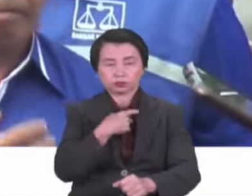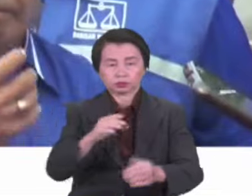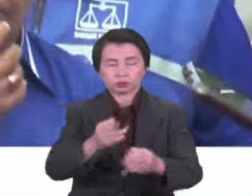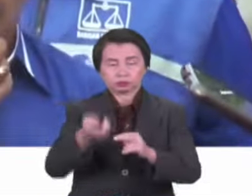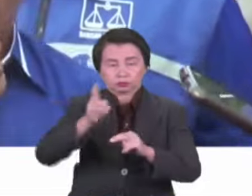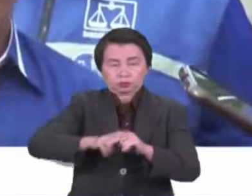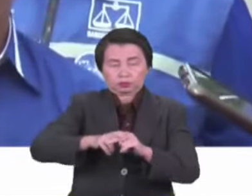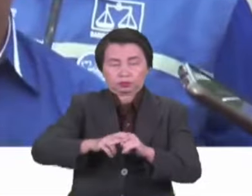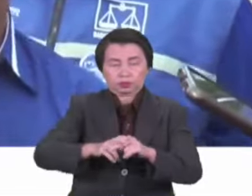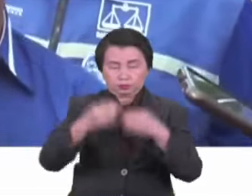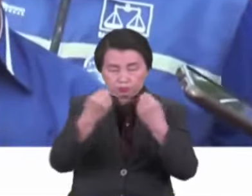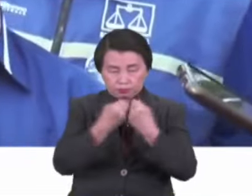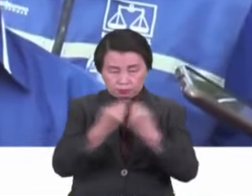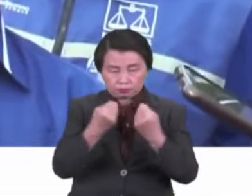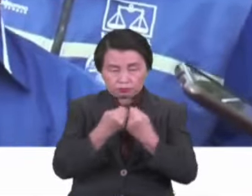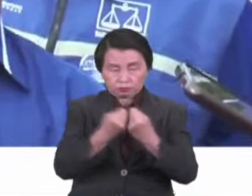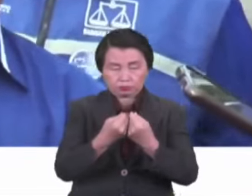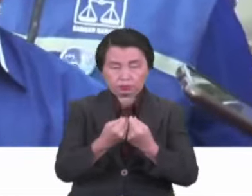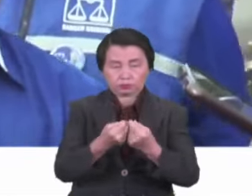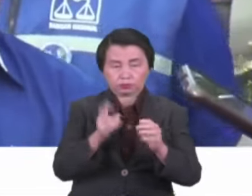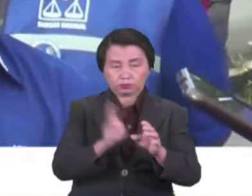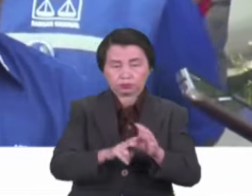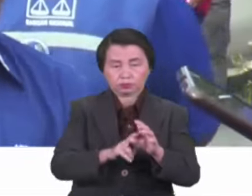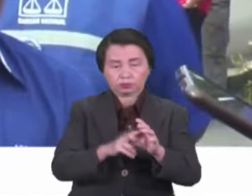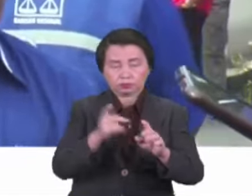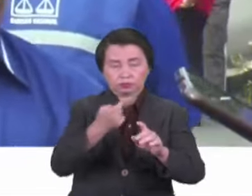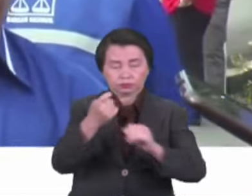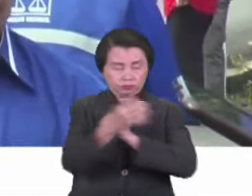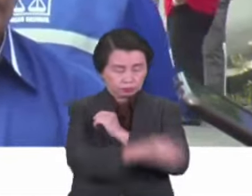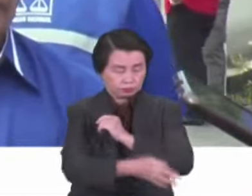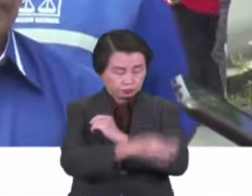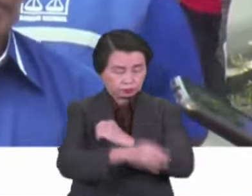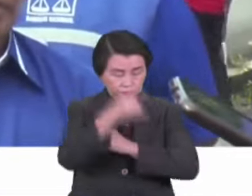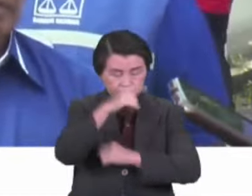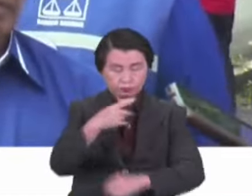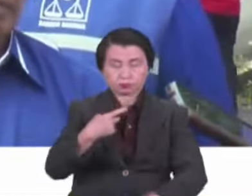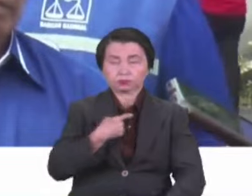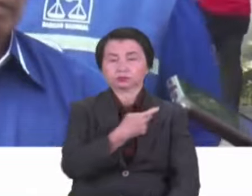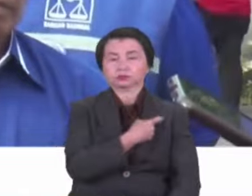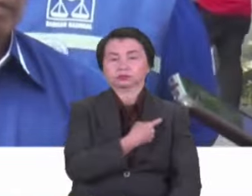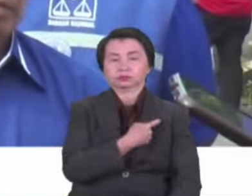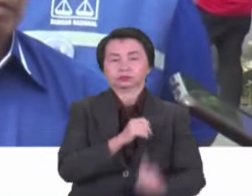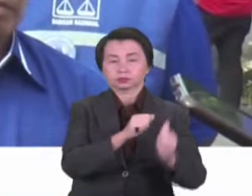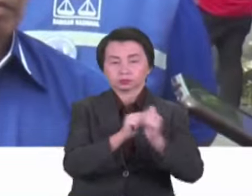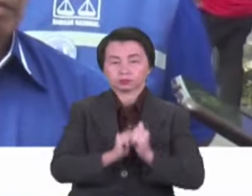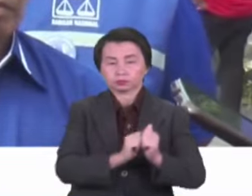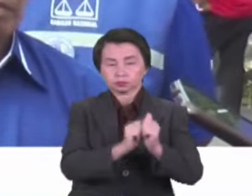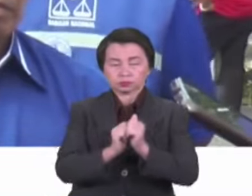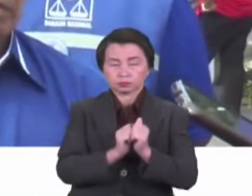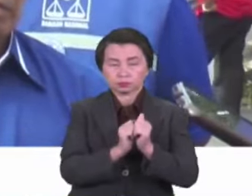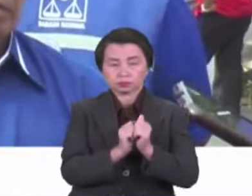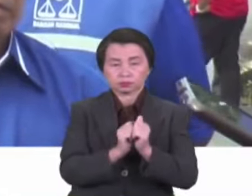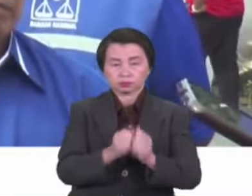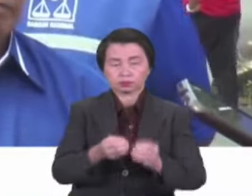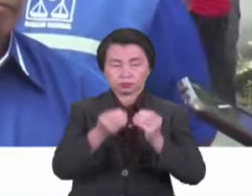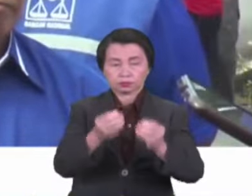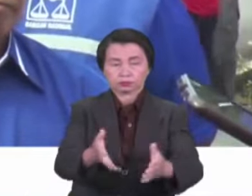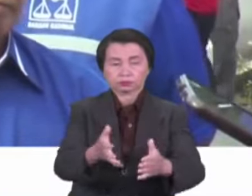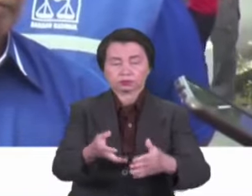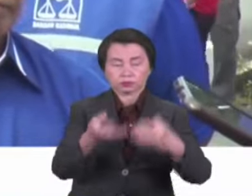tambah bilangan jumlah kerusi parlimen daripada Negeri Sembilan untuk kita bersama-sama